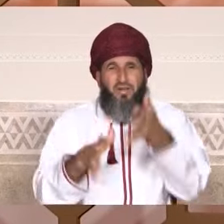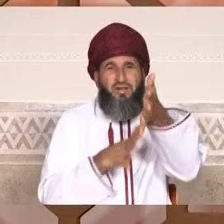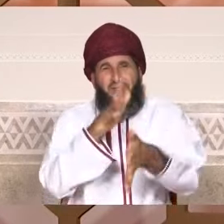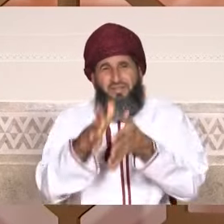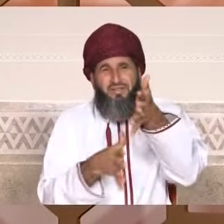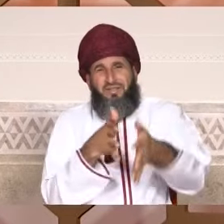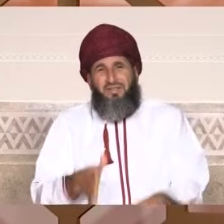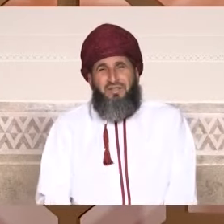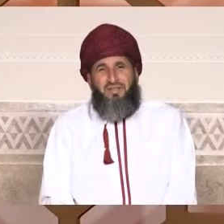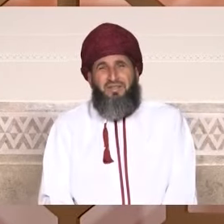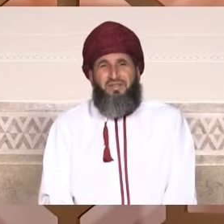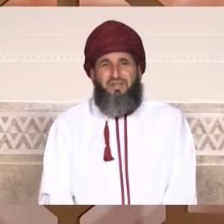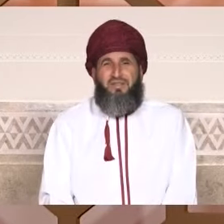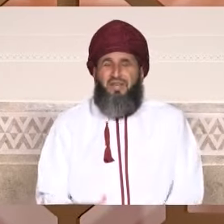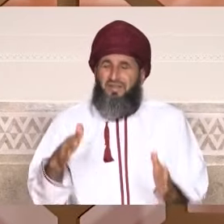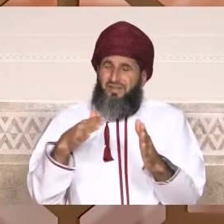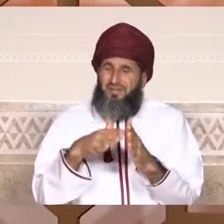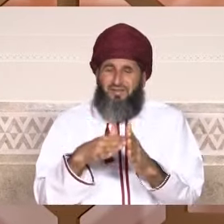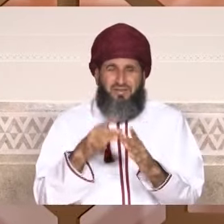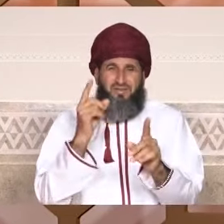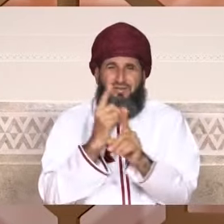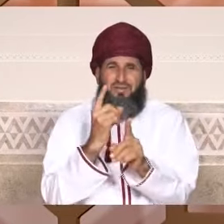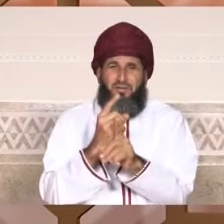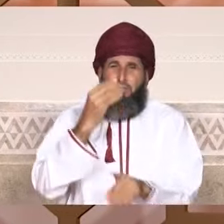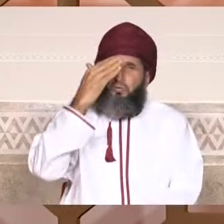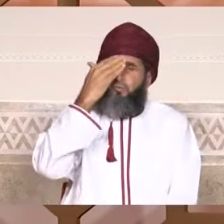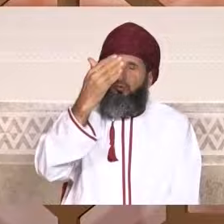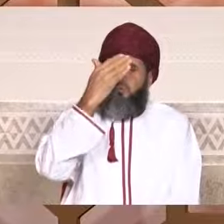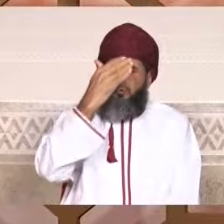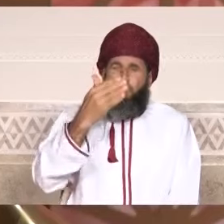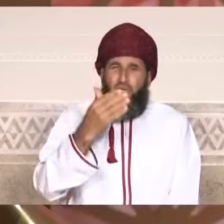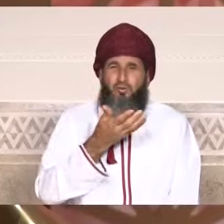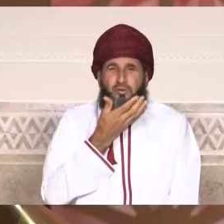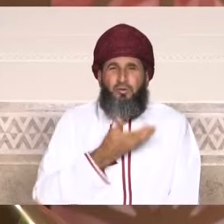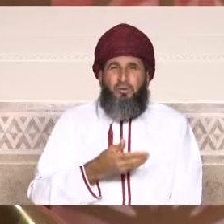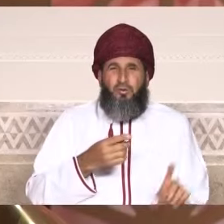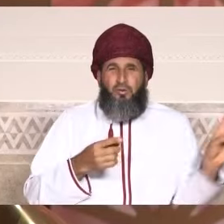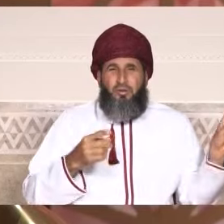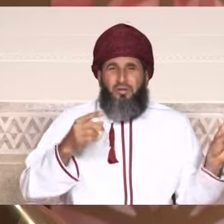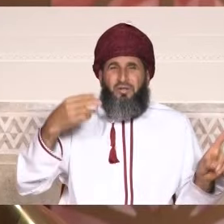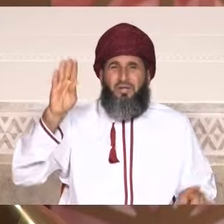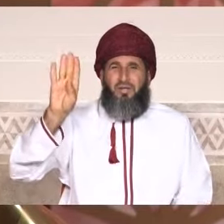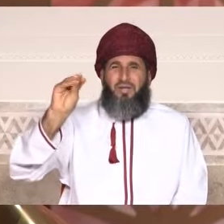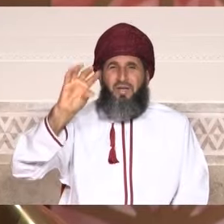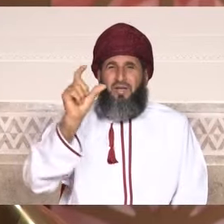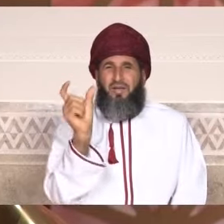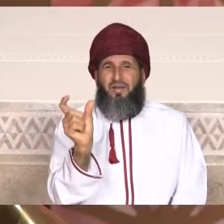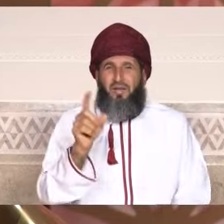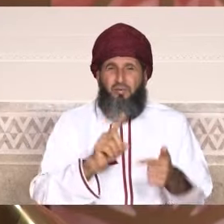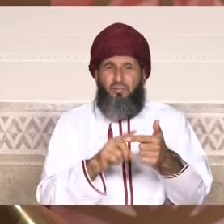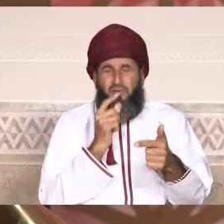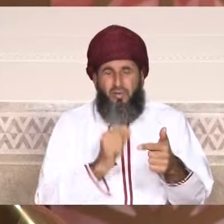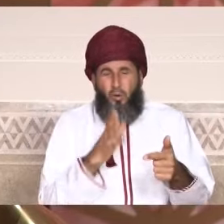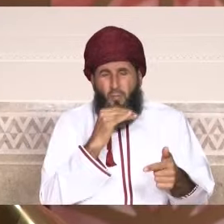الإشارة. أعزائنا، في نهاية هذا اللقاء نتوجه بالشكر الجزيل إلى فضيلة الشيخ الجليل الدكتور كهلان بن نبهان الخروصي مساعد المفتي